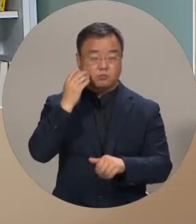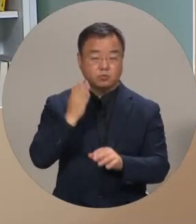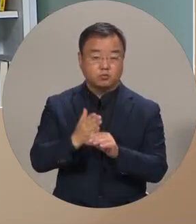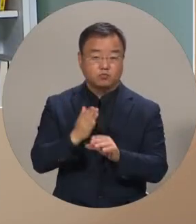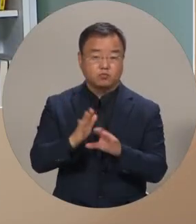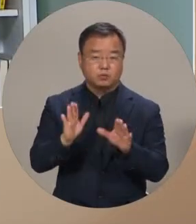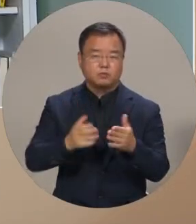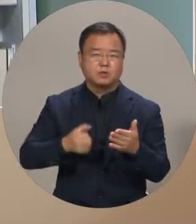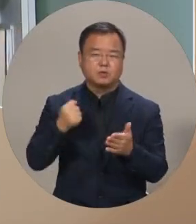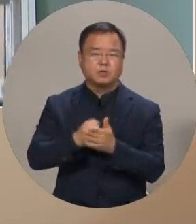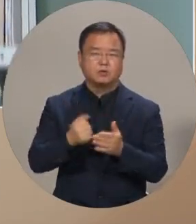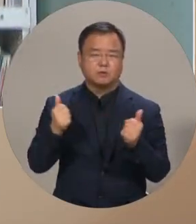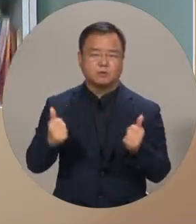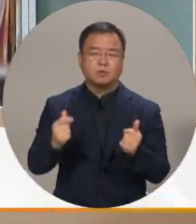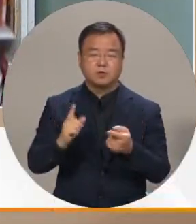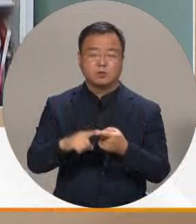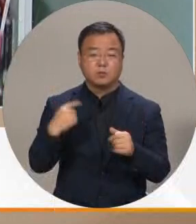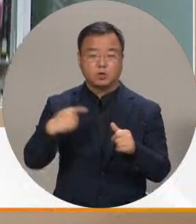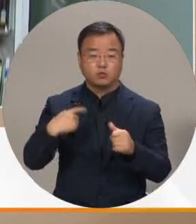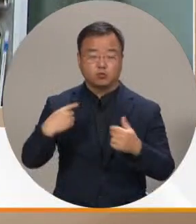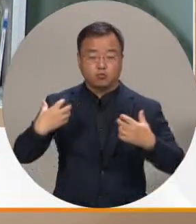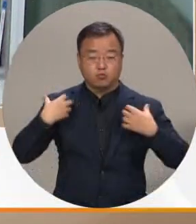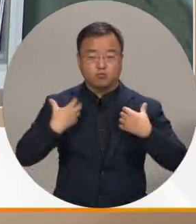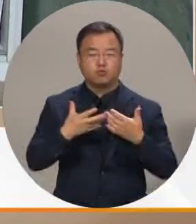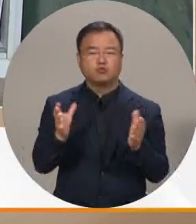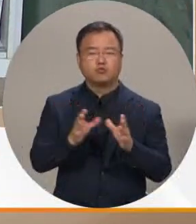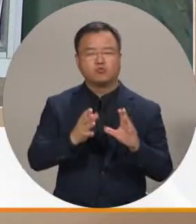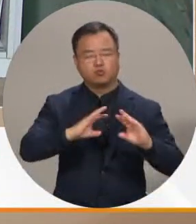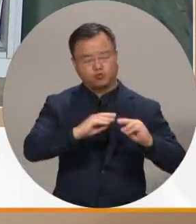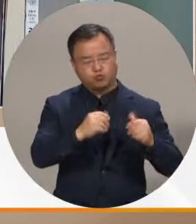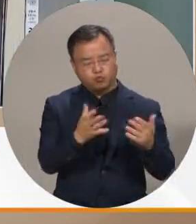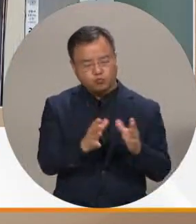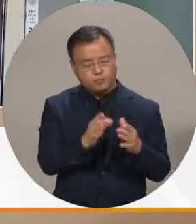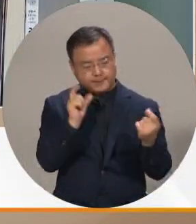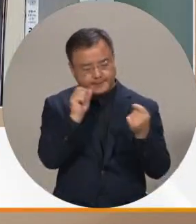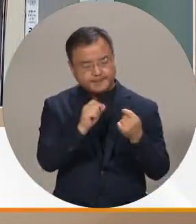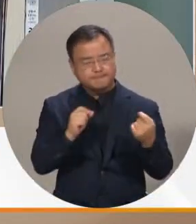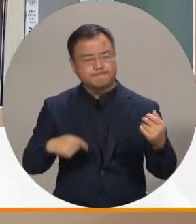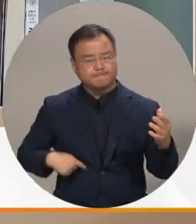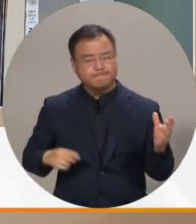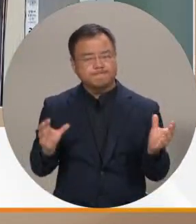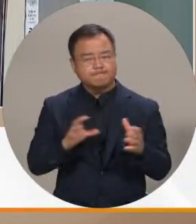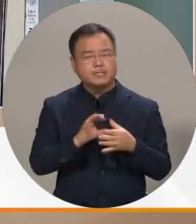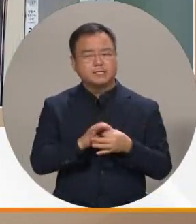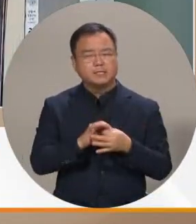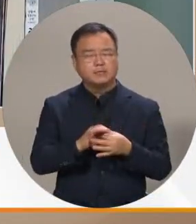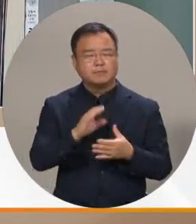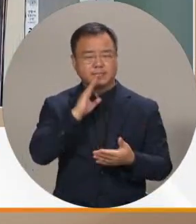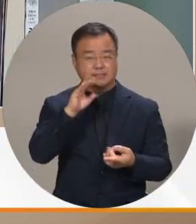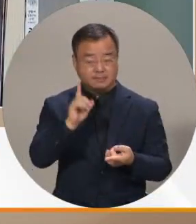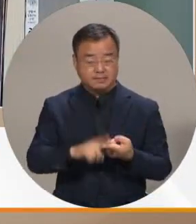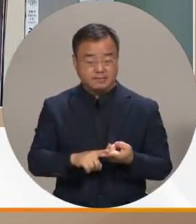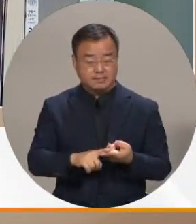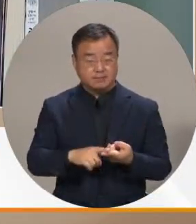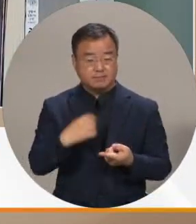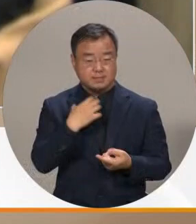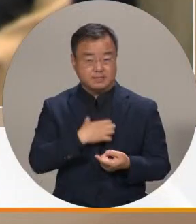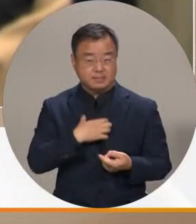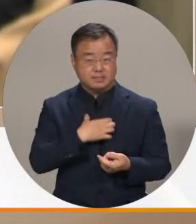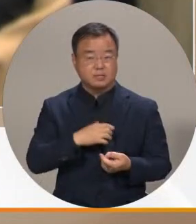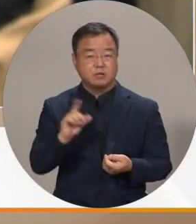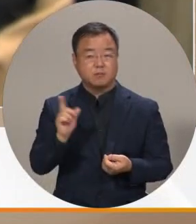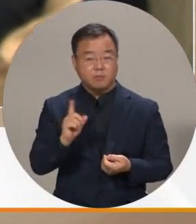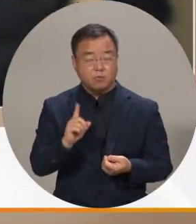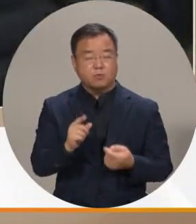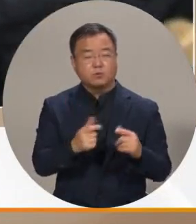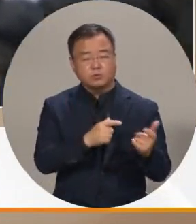판결과 관련해서는 교육 당국에서도 국토부와 긴밀한 공조를 통해서 타당 또 우려되는 어떤